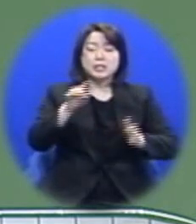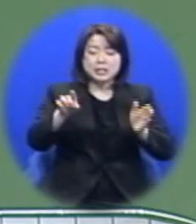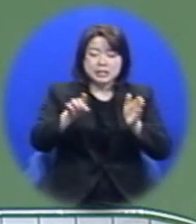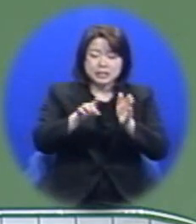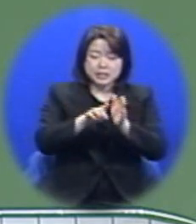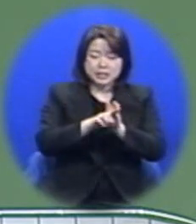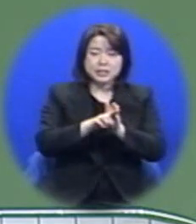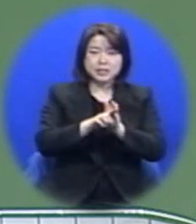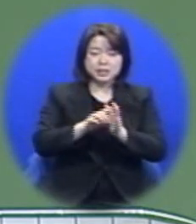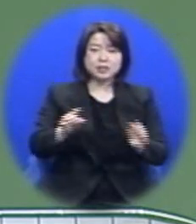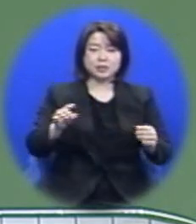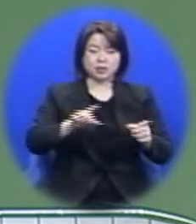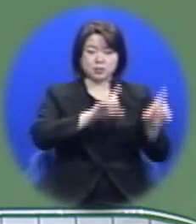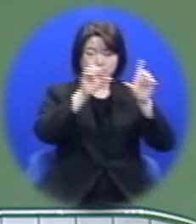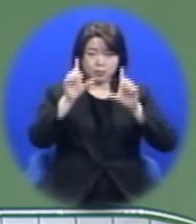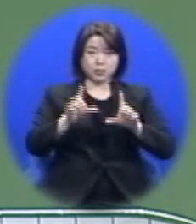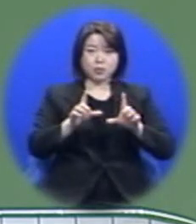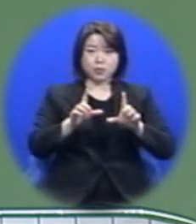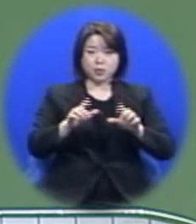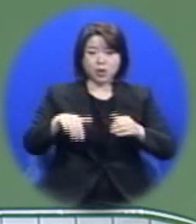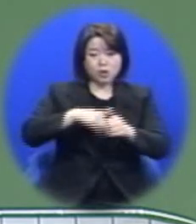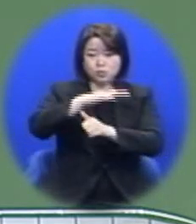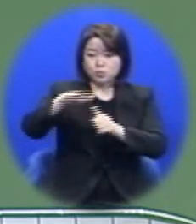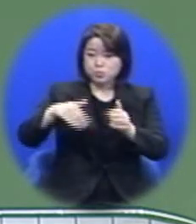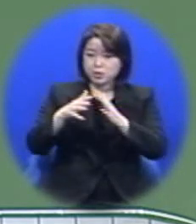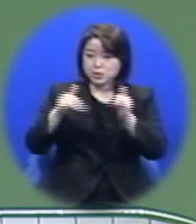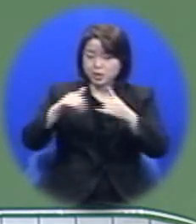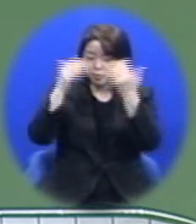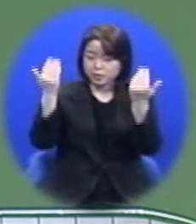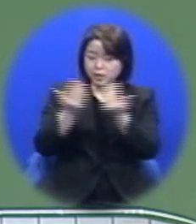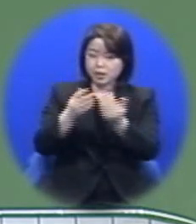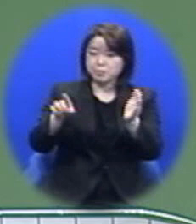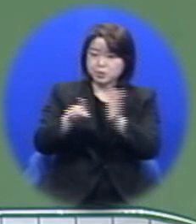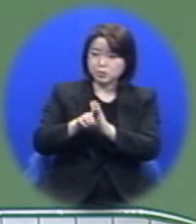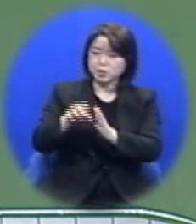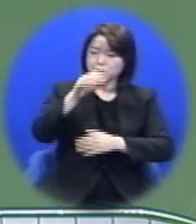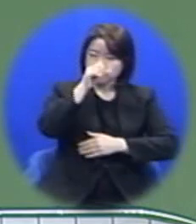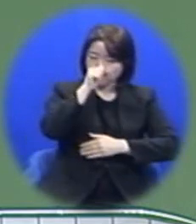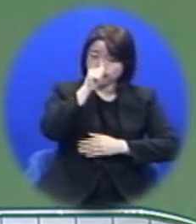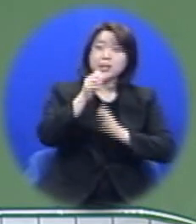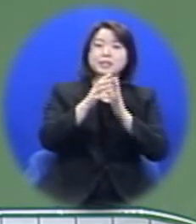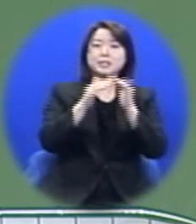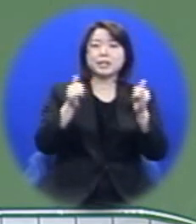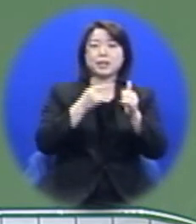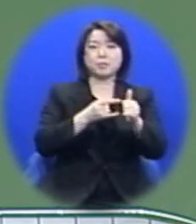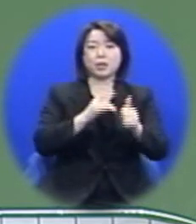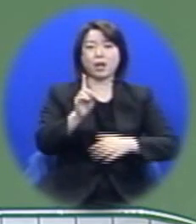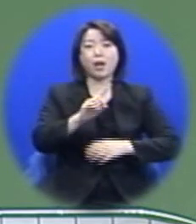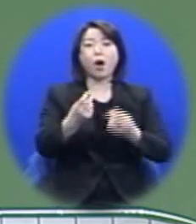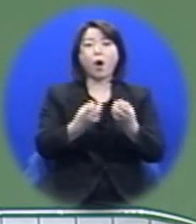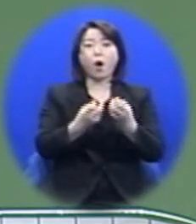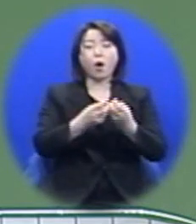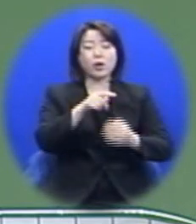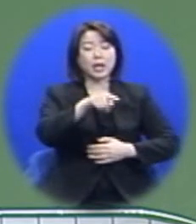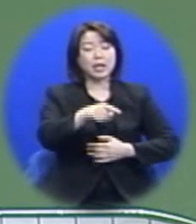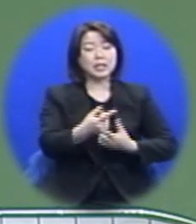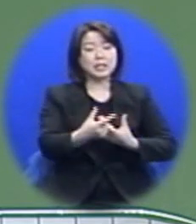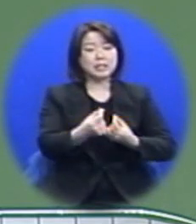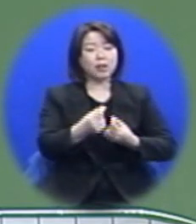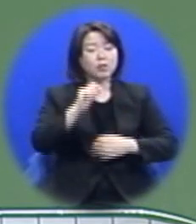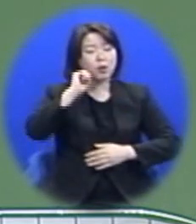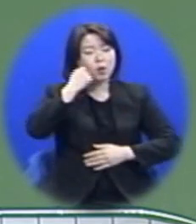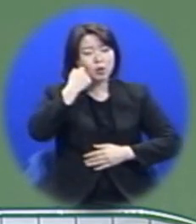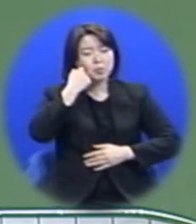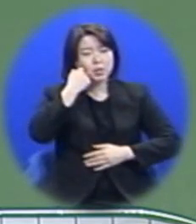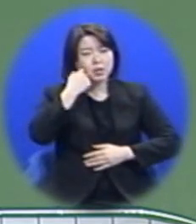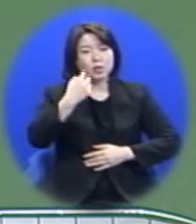믿고 주위 사람들이 다 믿음이 좋다고 하는 그런 사람에게 어떻게 이런 어려움이 겹쳐